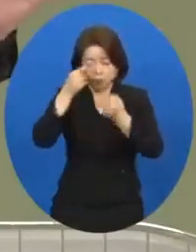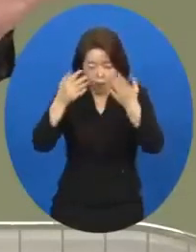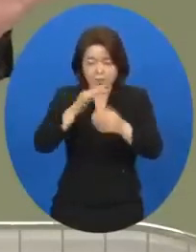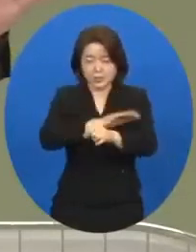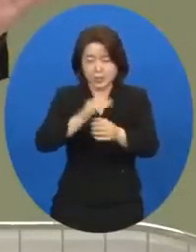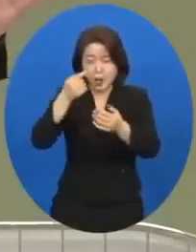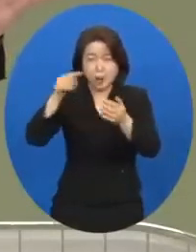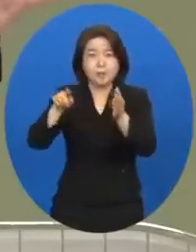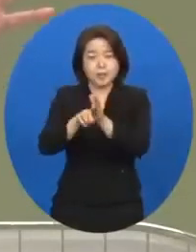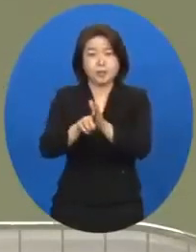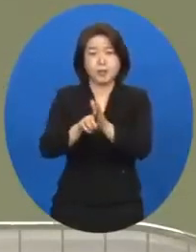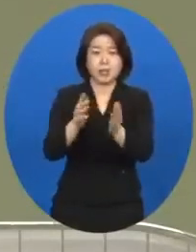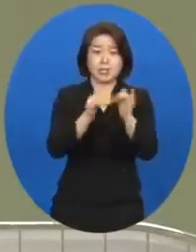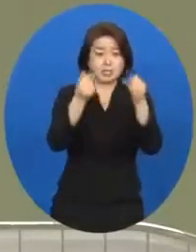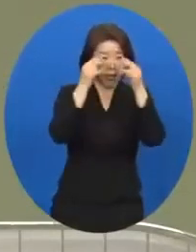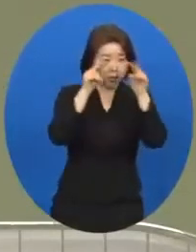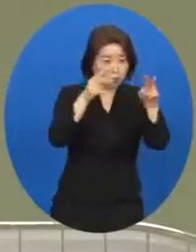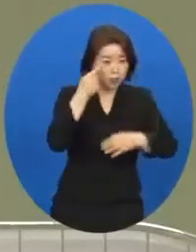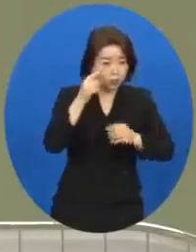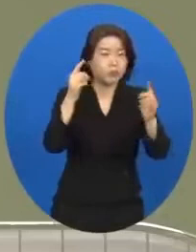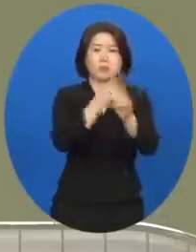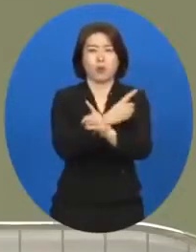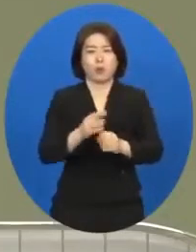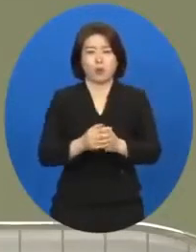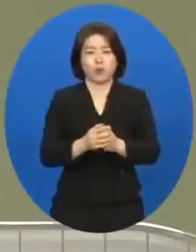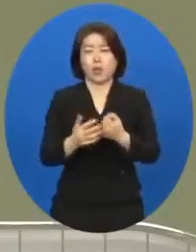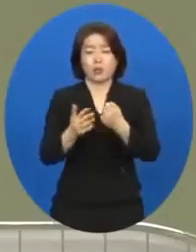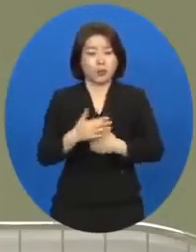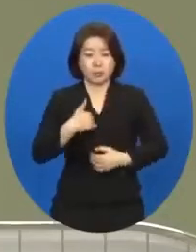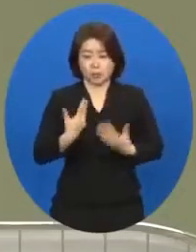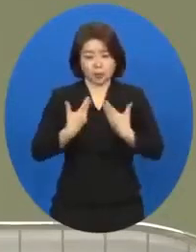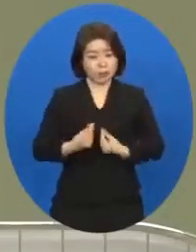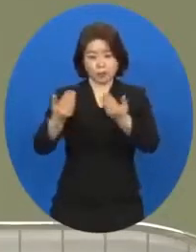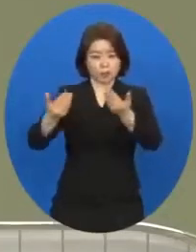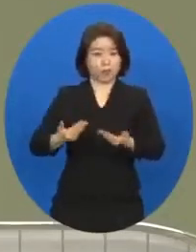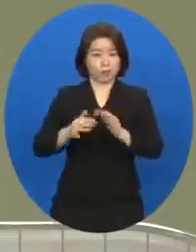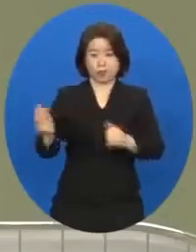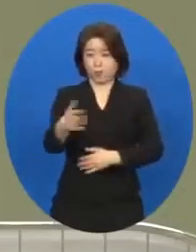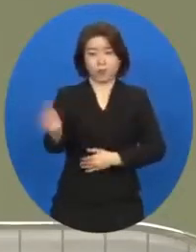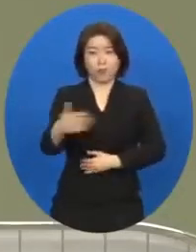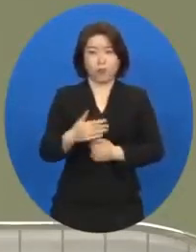완전히 열어줍니다. 그러니까 실망시키는 사람조차도 없어요. 나보다 더 나으니까.